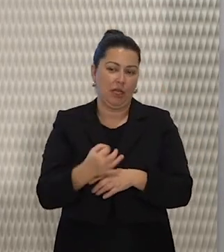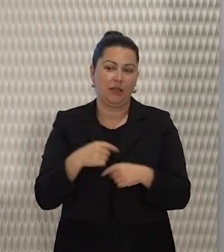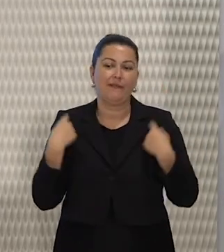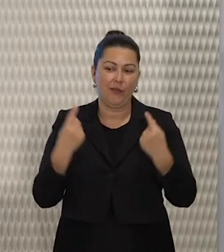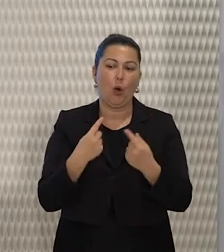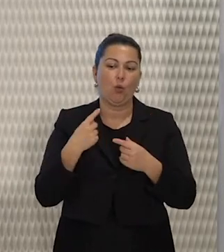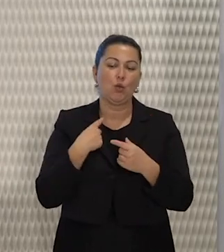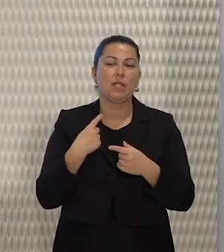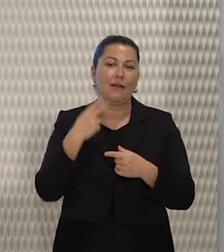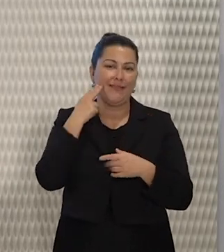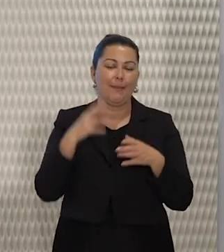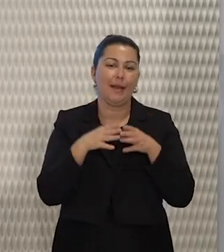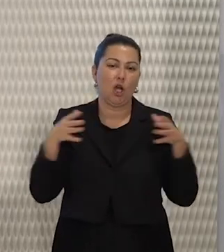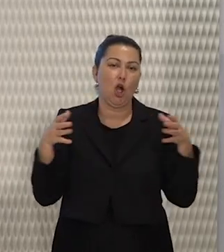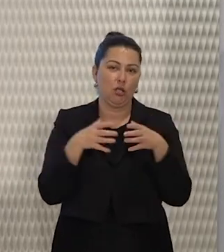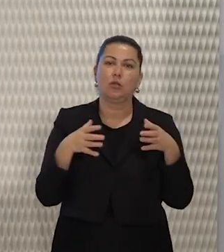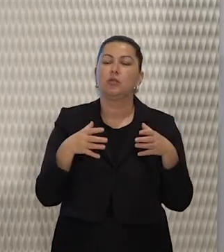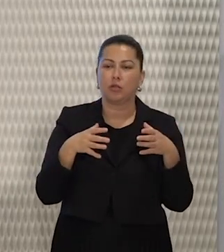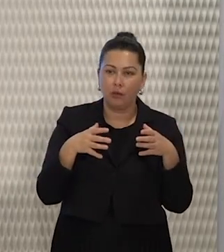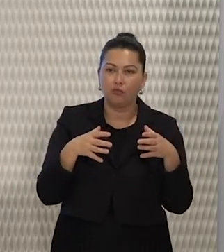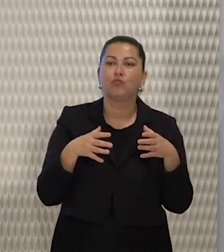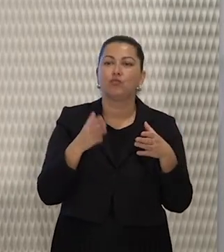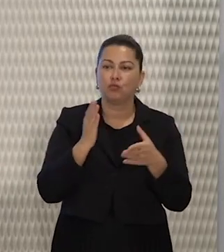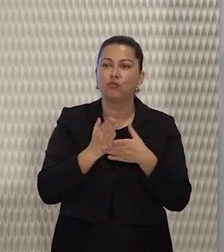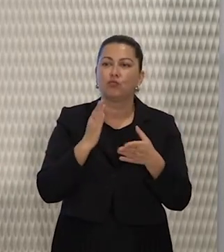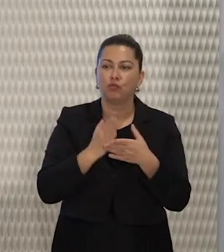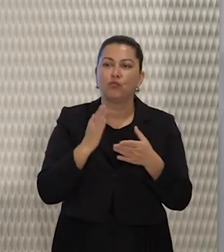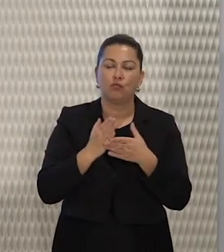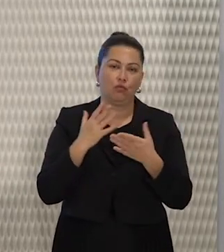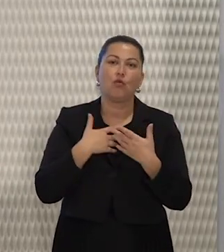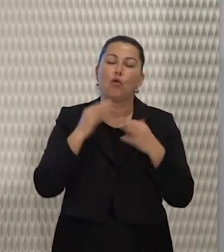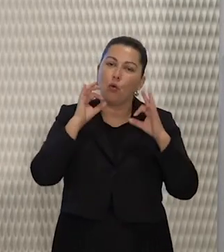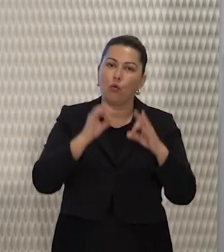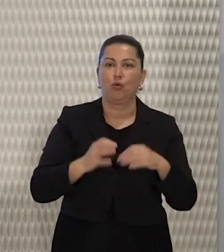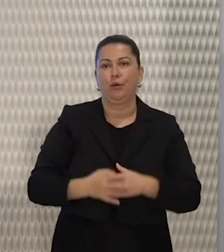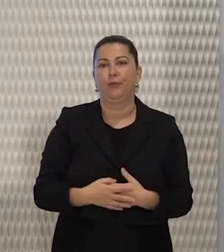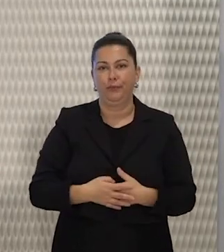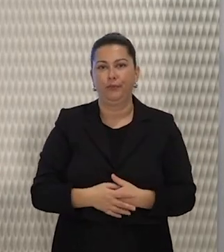unsere Unternehmensgröße sicher schon ganz, ganz vorbildlich und gut.